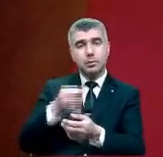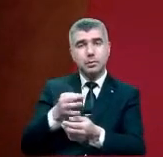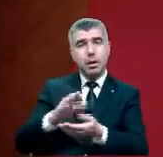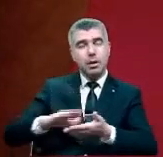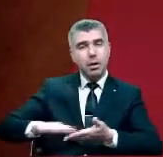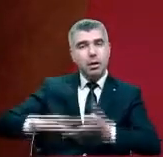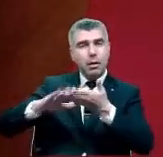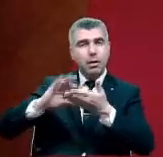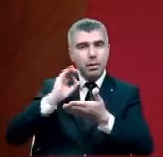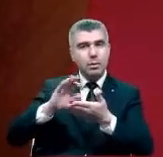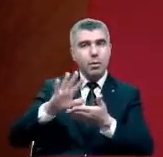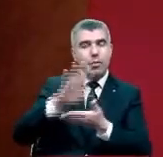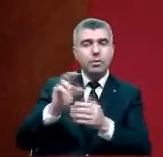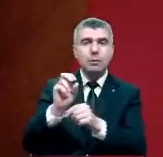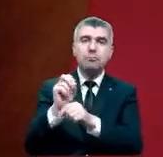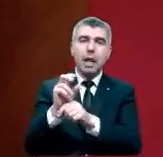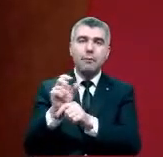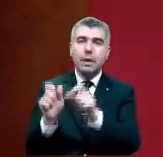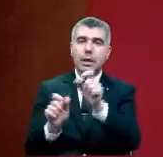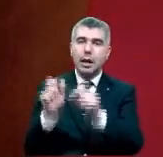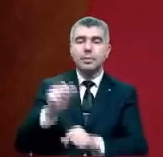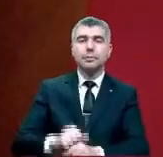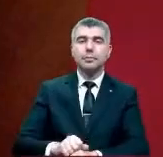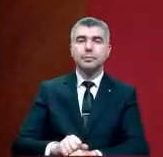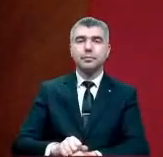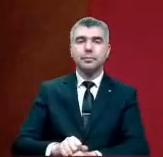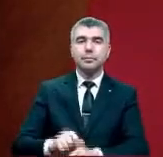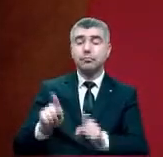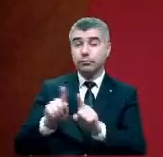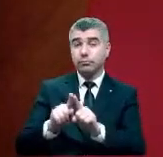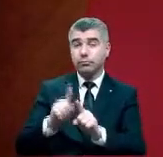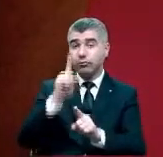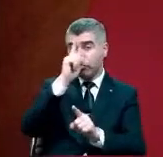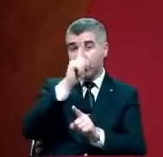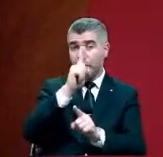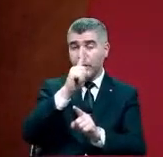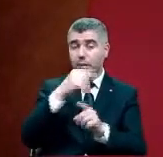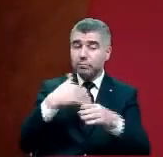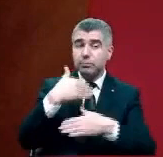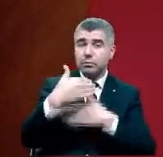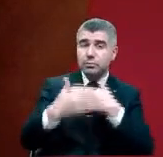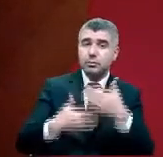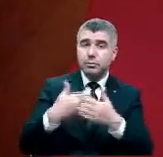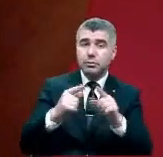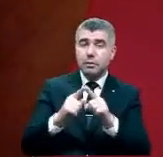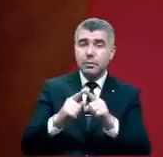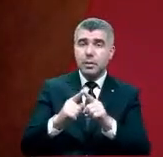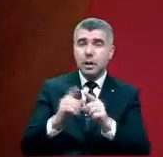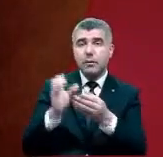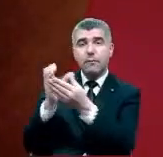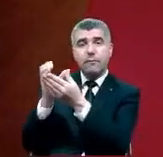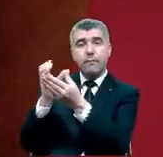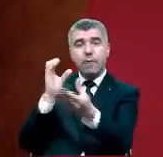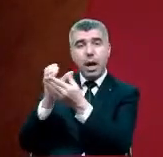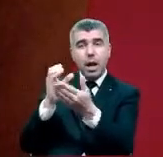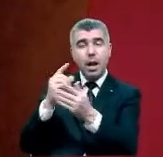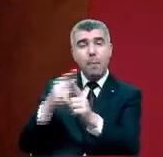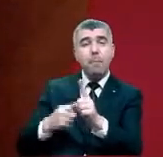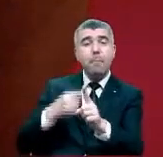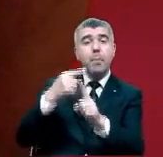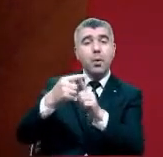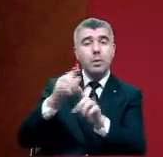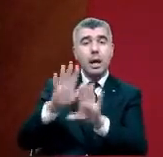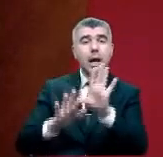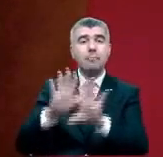الرقي بالنقل العمومي للمسافرين، والطموح ديالنا هو أن نتخلى عن الحافلات التي يتجاوز